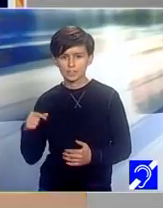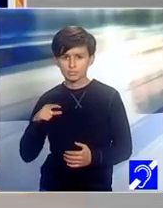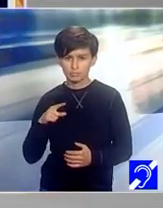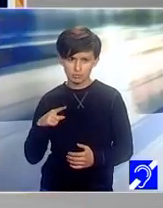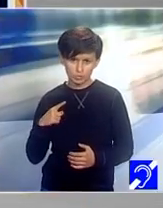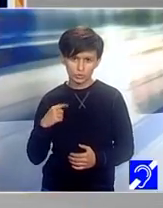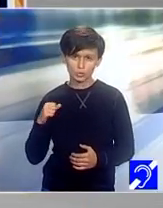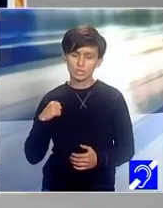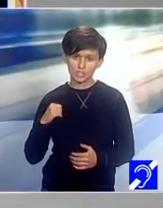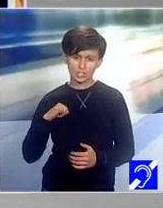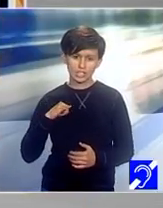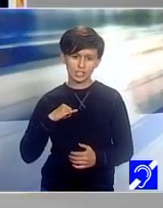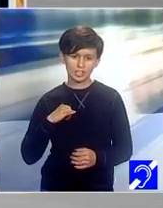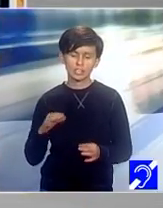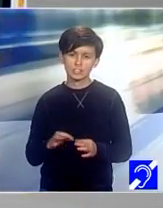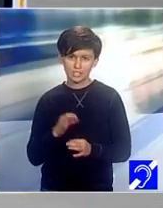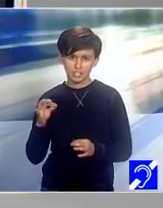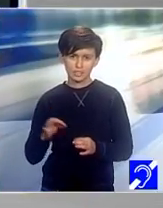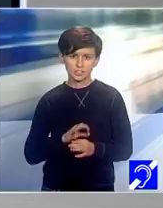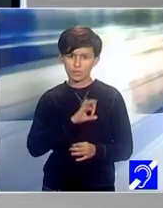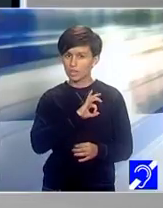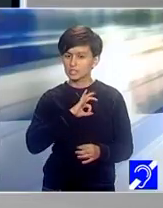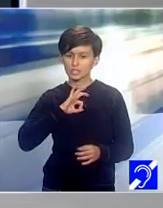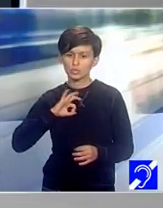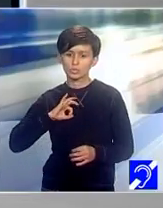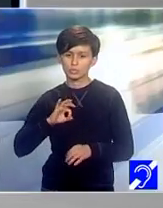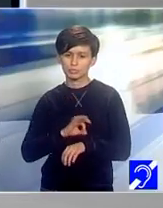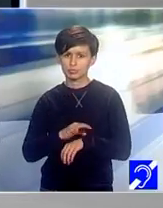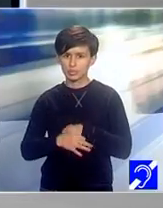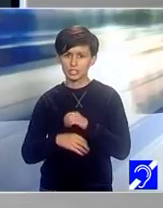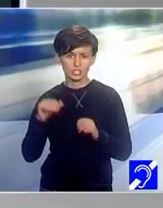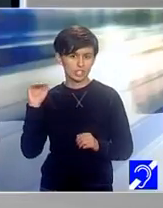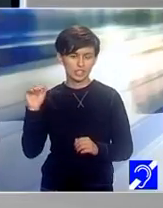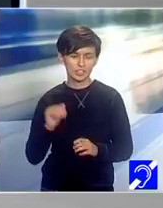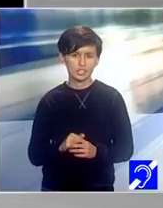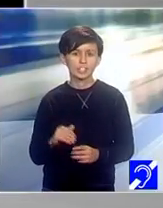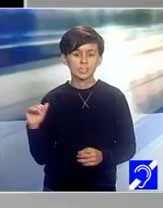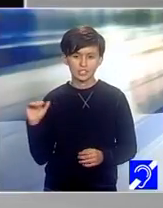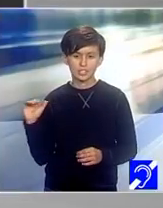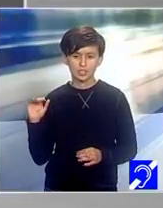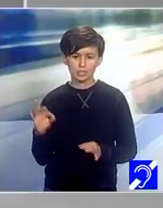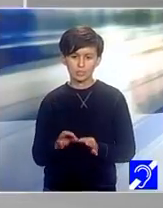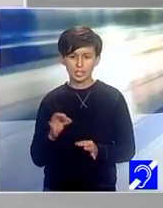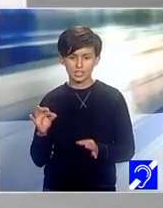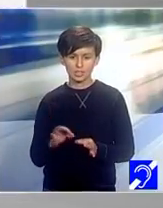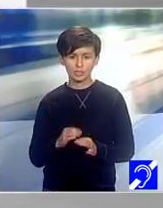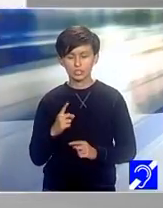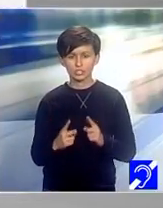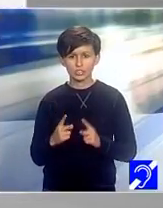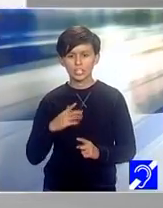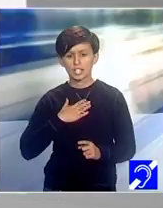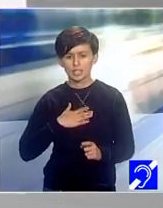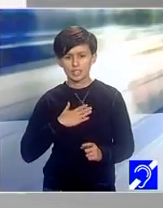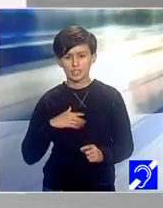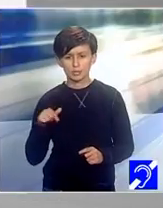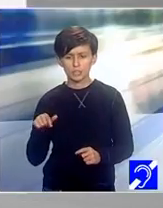creeze și ei, să coasă cu mărgele? Copiii cu, sigur. Și asta că copiii, dacă prindem acum, atunci